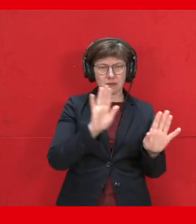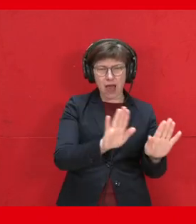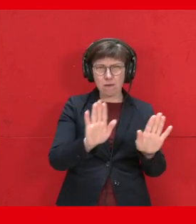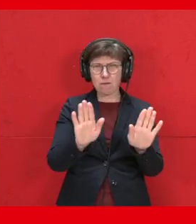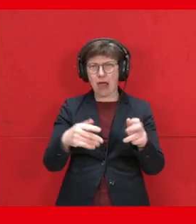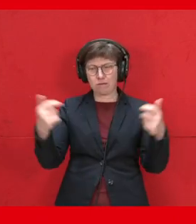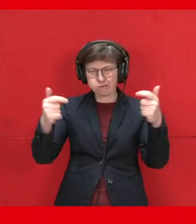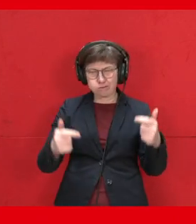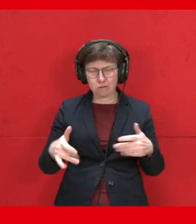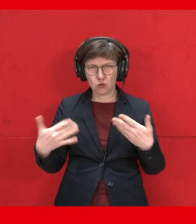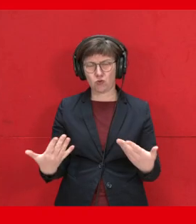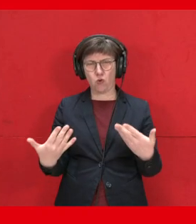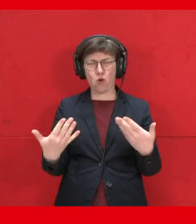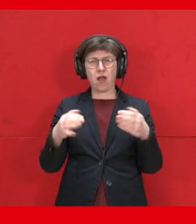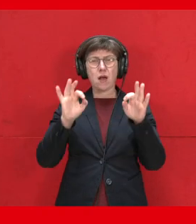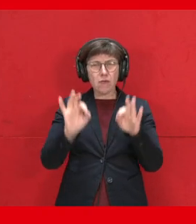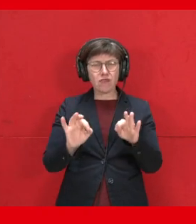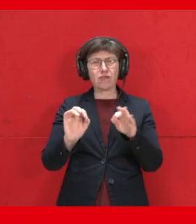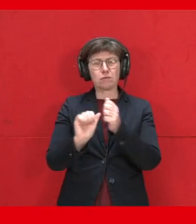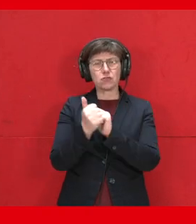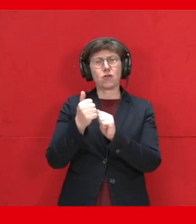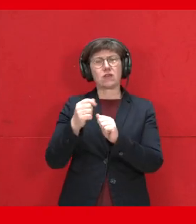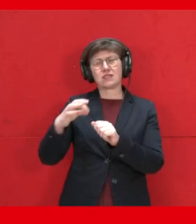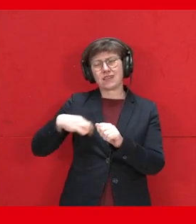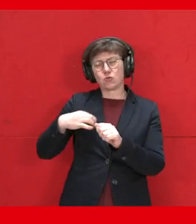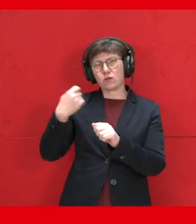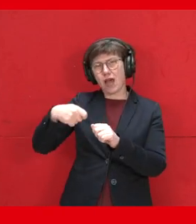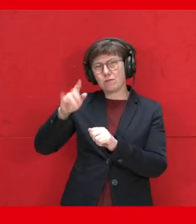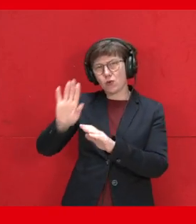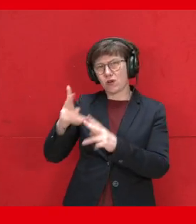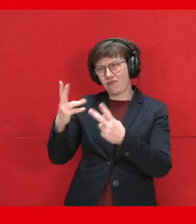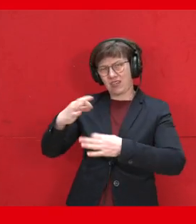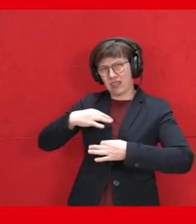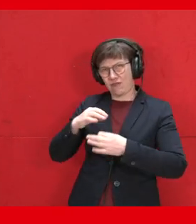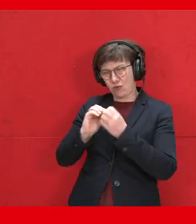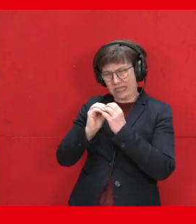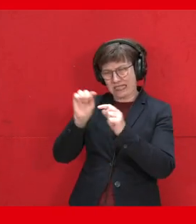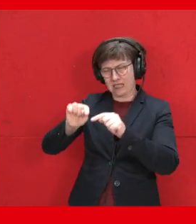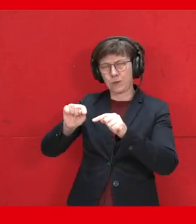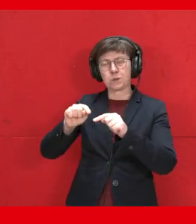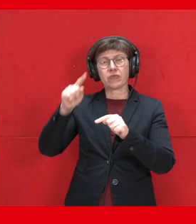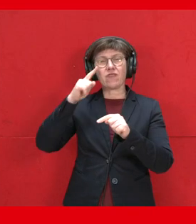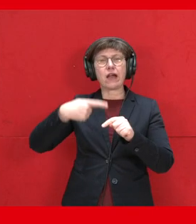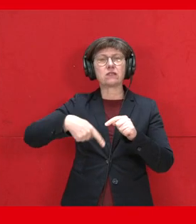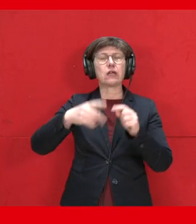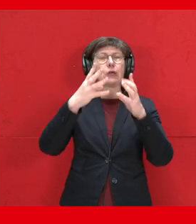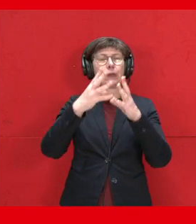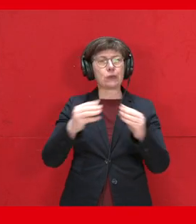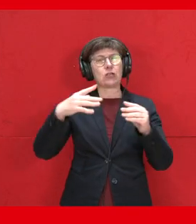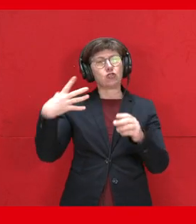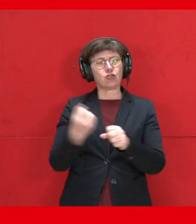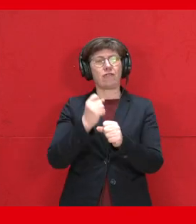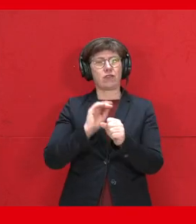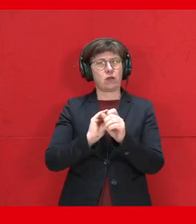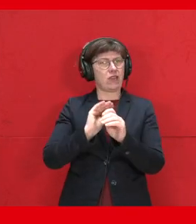erhalten, gerade jetzt, wo wir um die Gesundheit der Bürgerinnen und Bürger kämpfen. Wir wissen, diese Zeit wird zu Ende gehen. Wir wissen, das